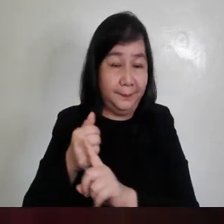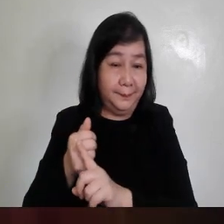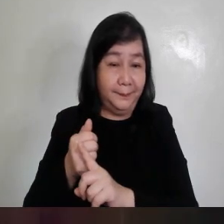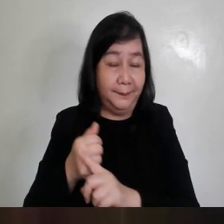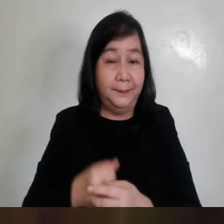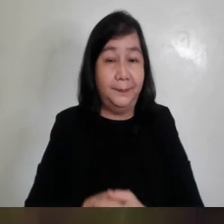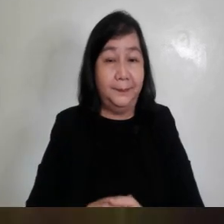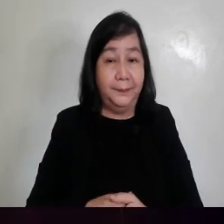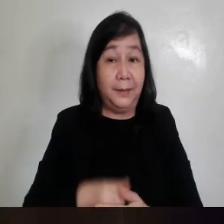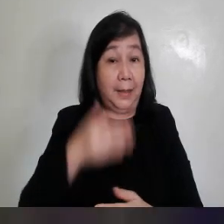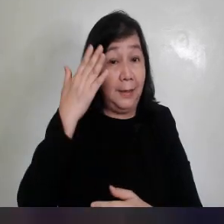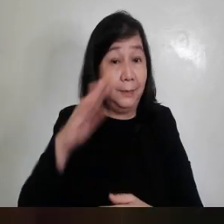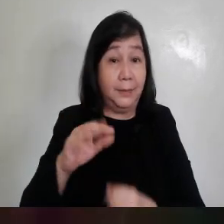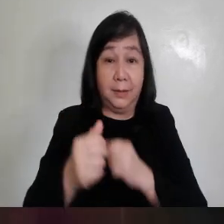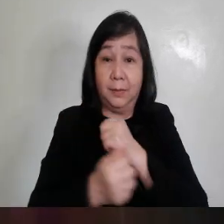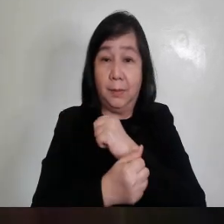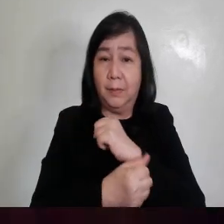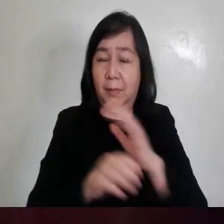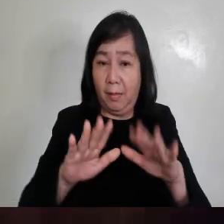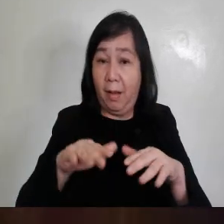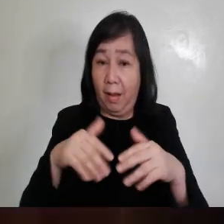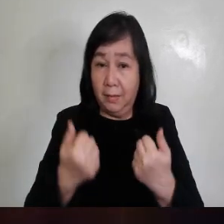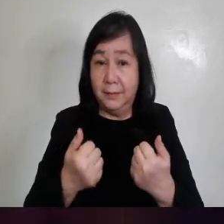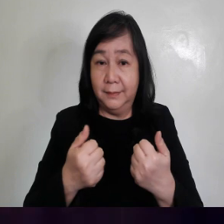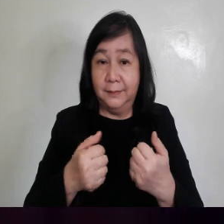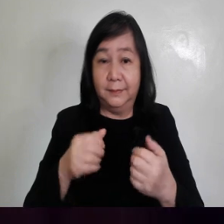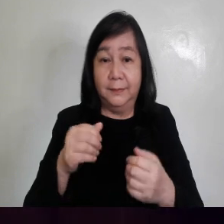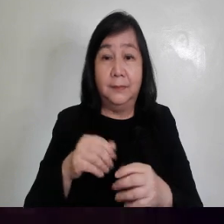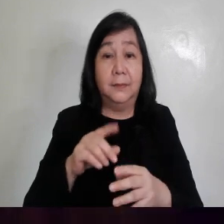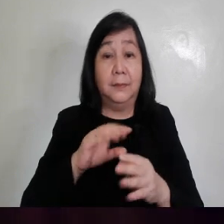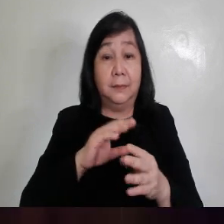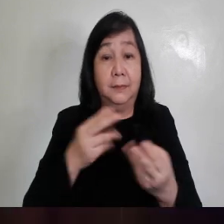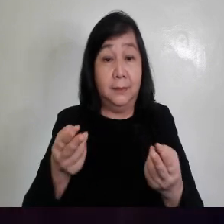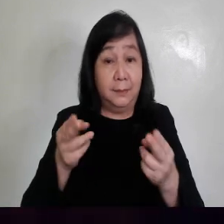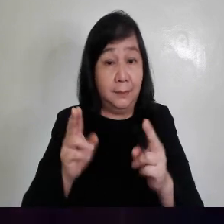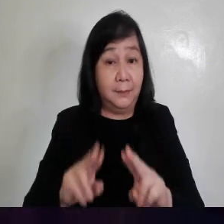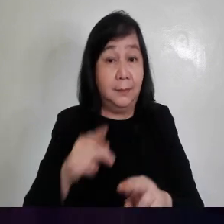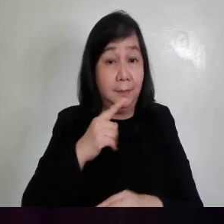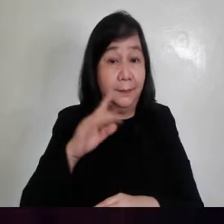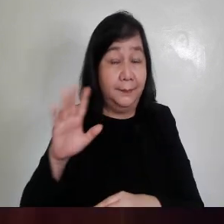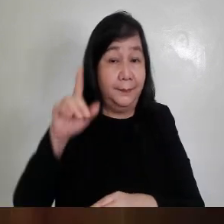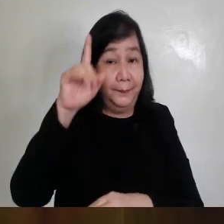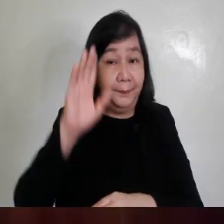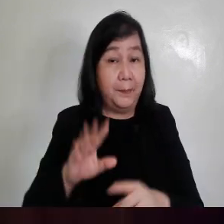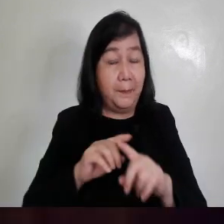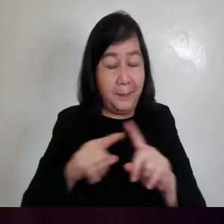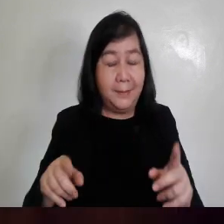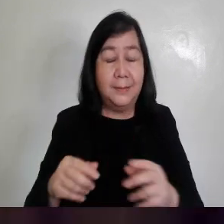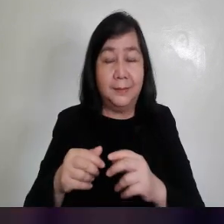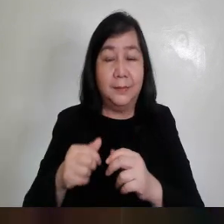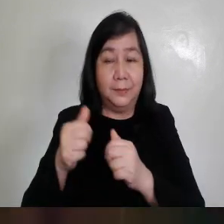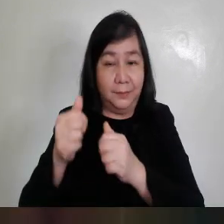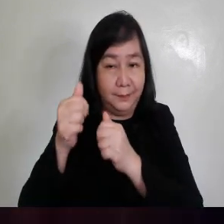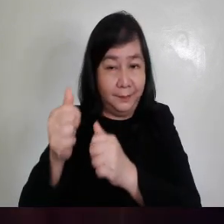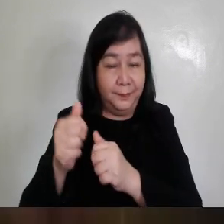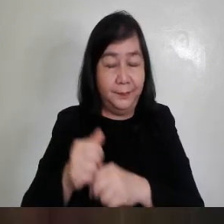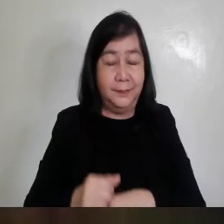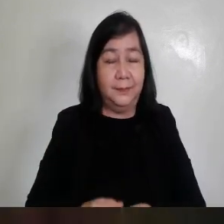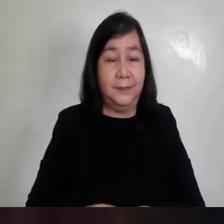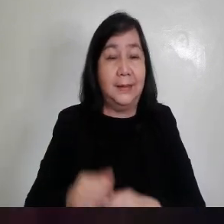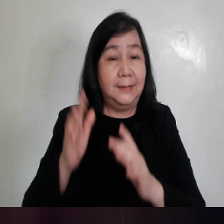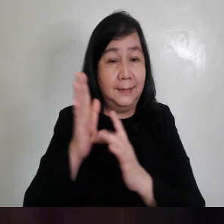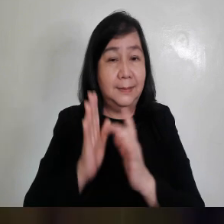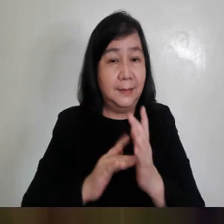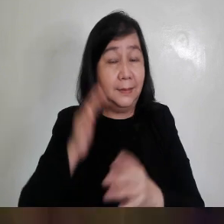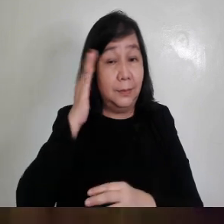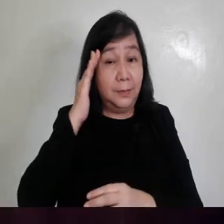sarili. Hindi alam ni Abraham kung paano matutupad ang pangako ng Diyos, ngunit sumunod siya. Alam ni Jesus